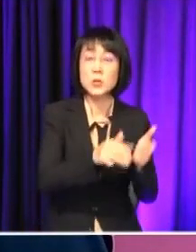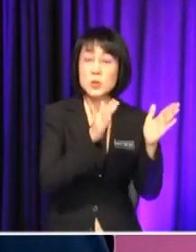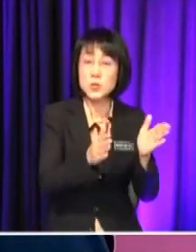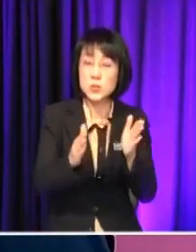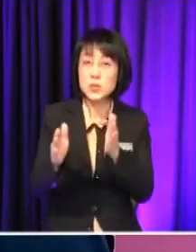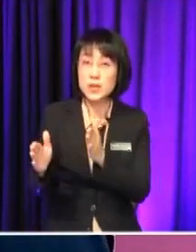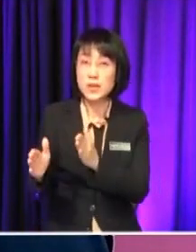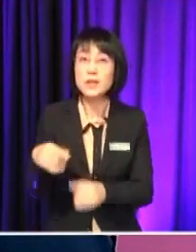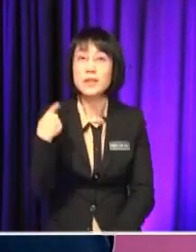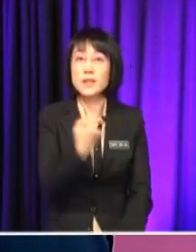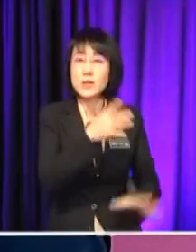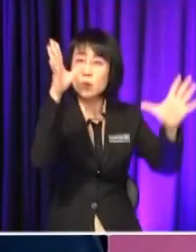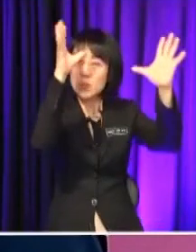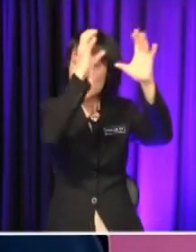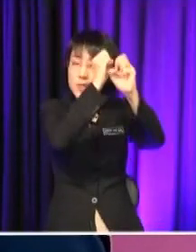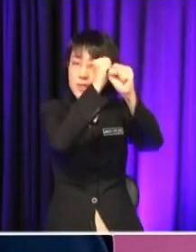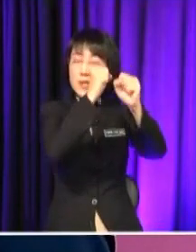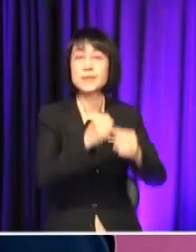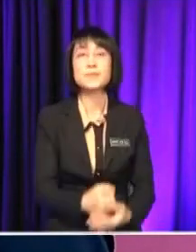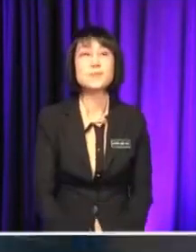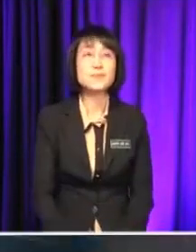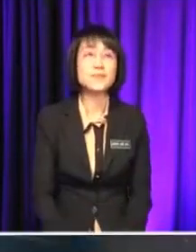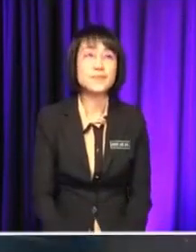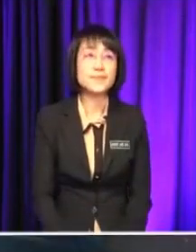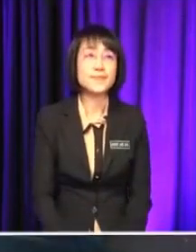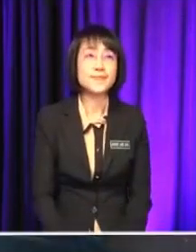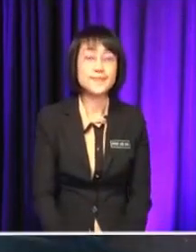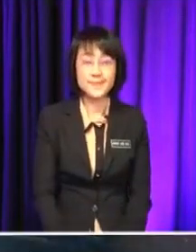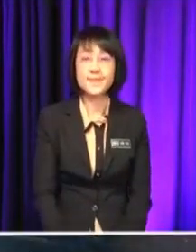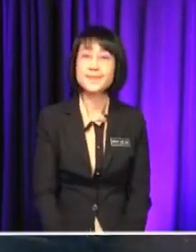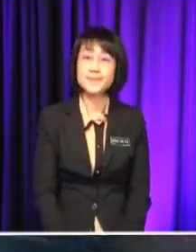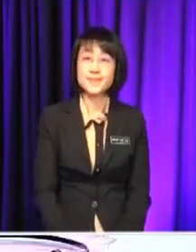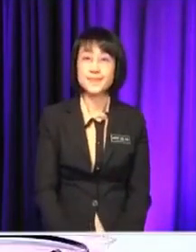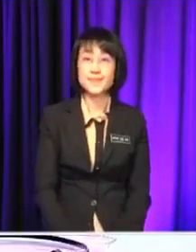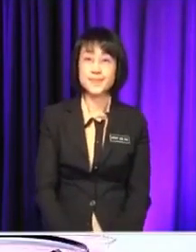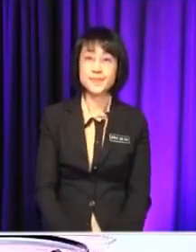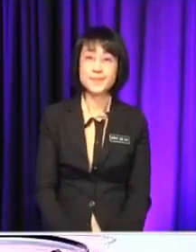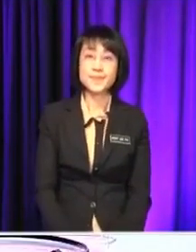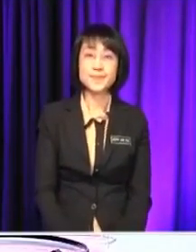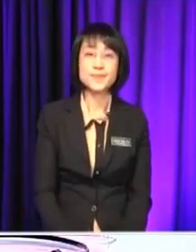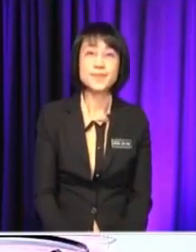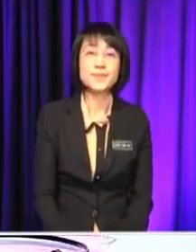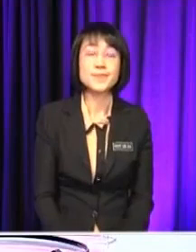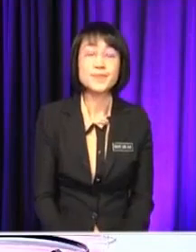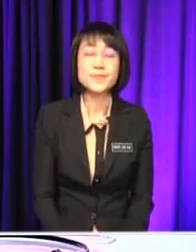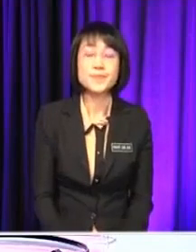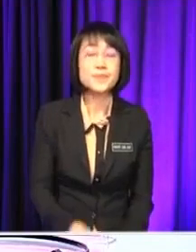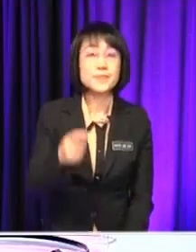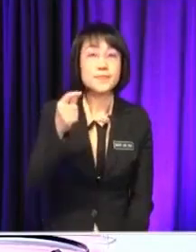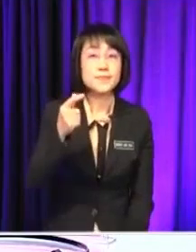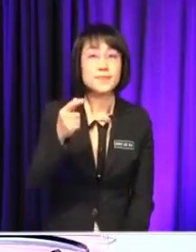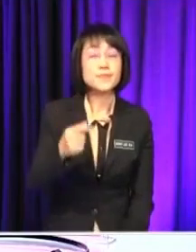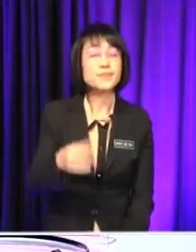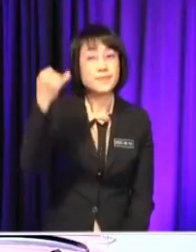simpulkan untuk Fizi dan juga murid-murid di rumah baik alhamdulillah itu dia sedikit pengetahuan kita